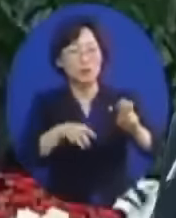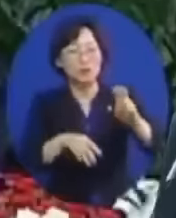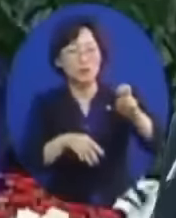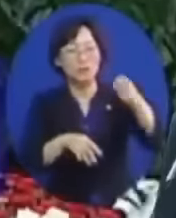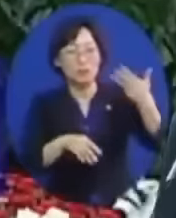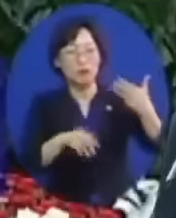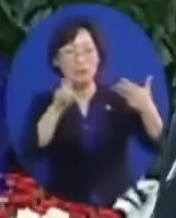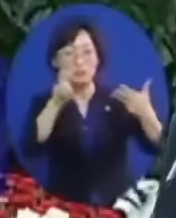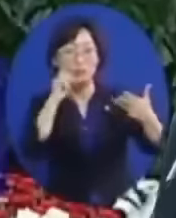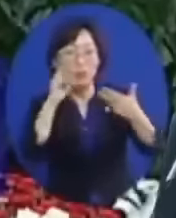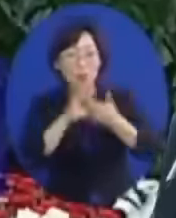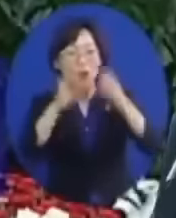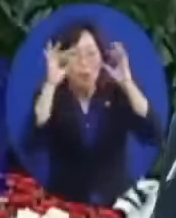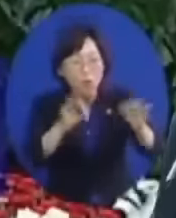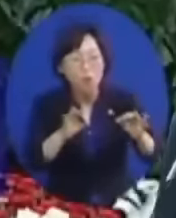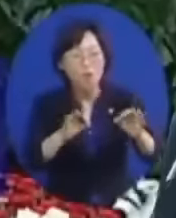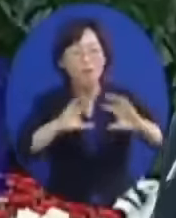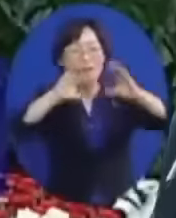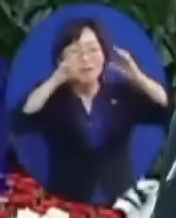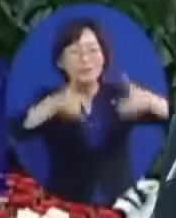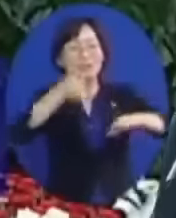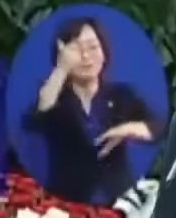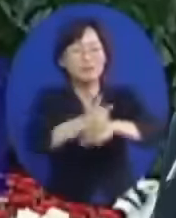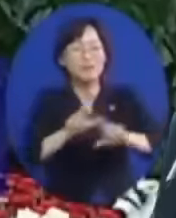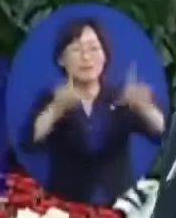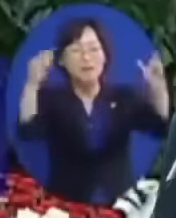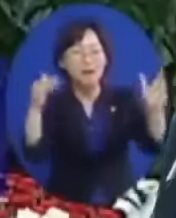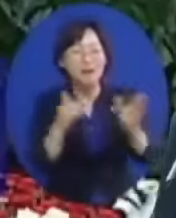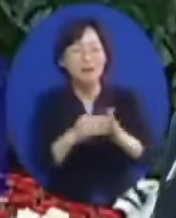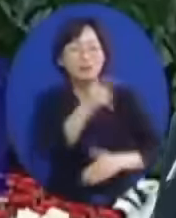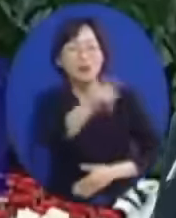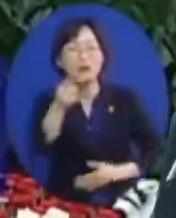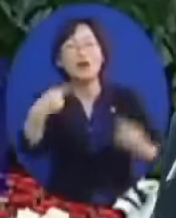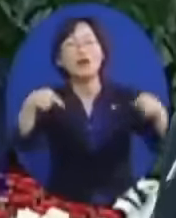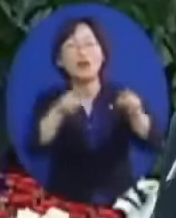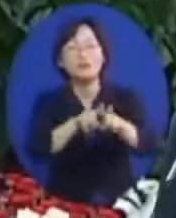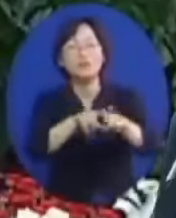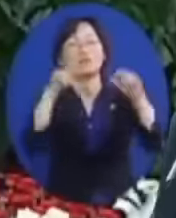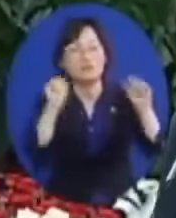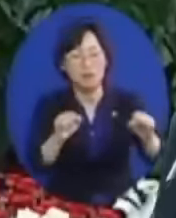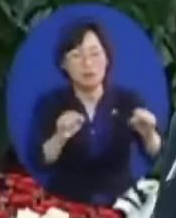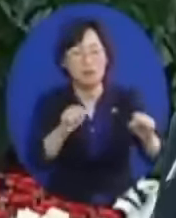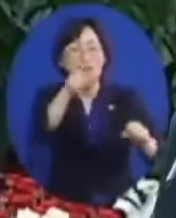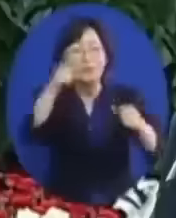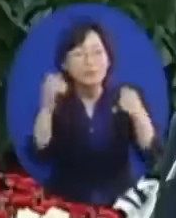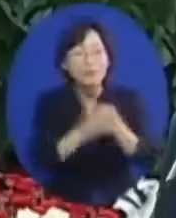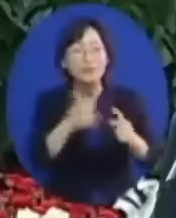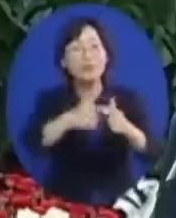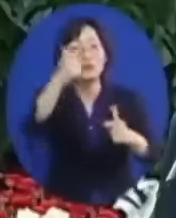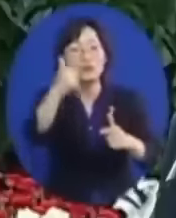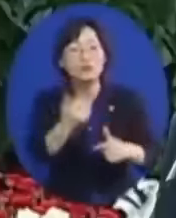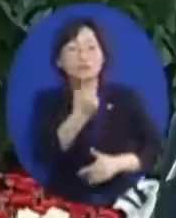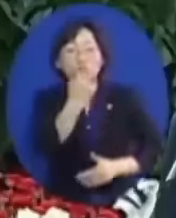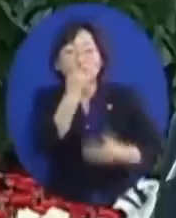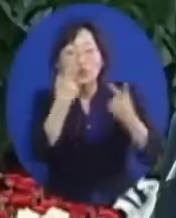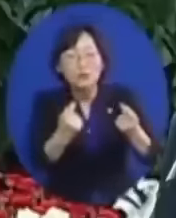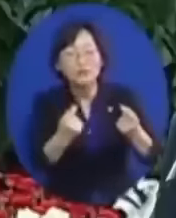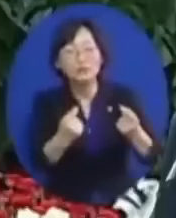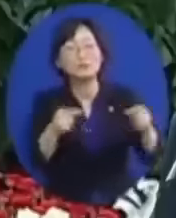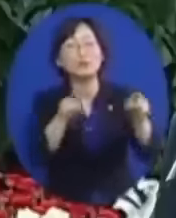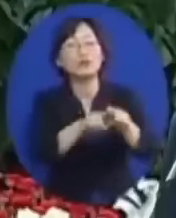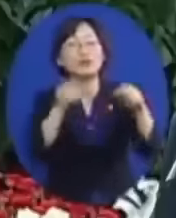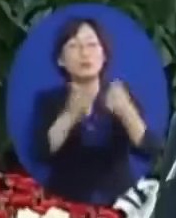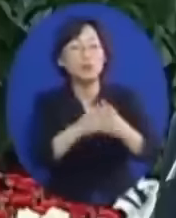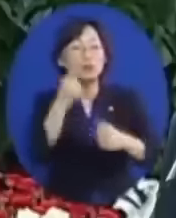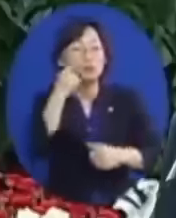20절에 볼지어다 내가 세상 끝날까지 너희와 항상 함께 있으리라. 그렇기 때문에 예수님은 공기와 같이 계심으로 우리는 눈에